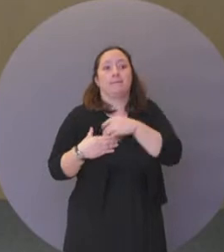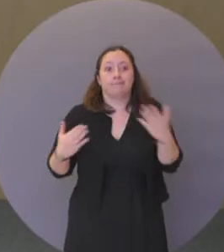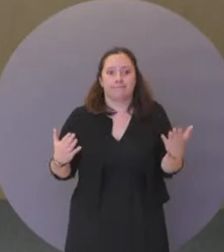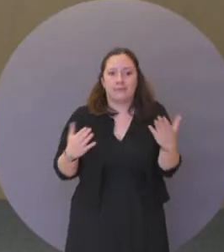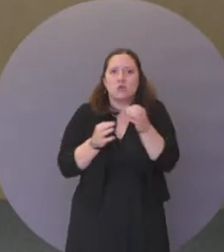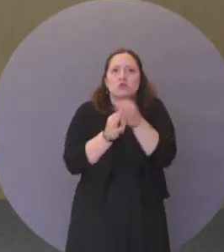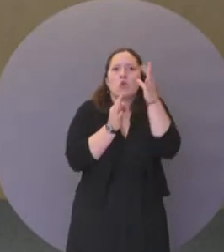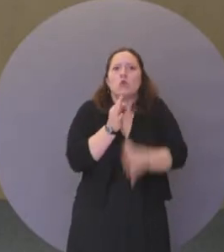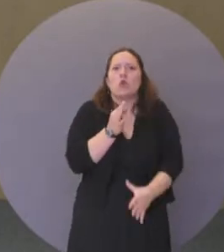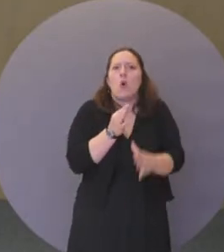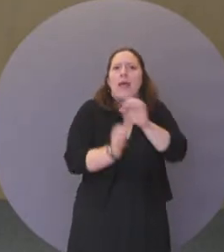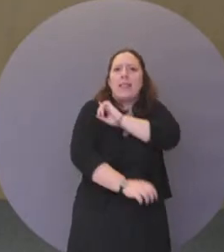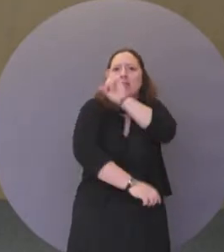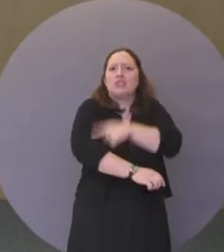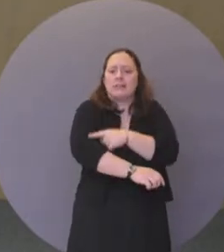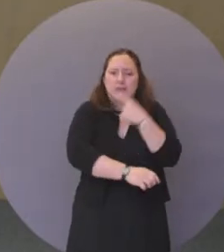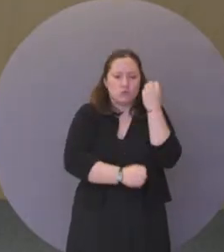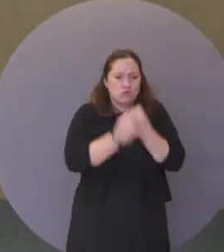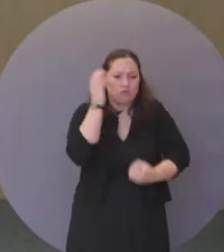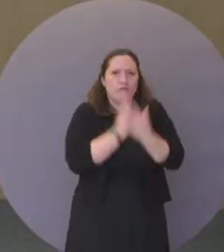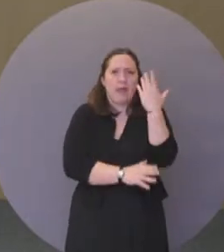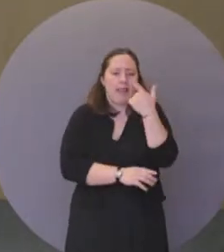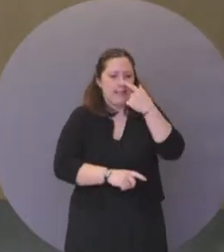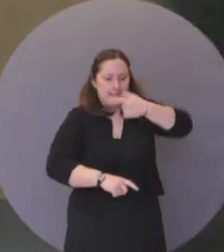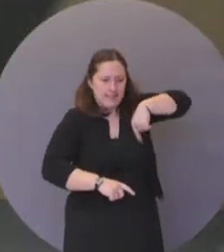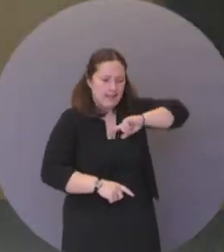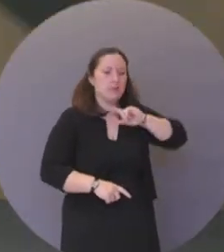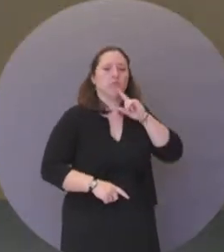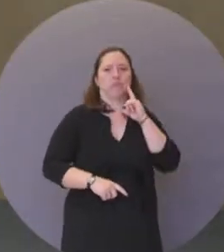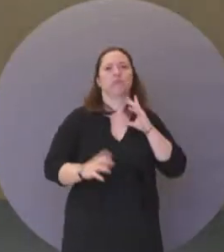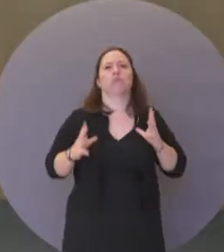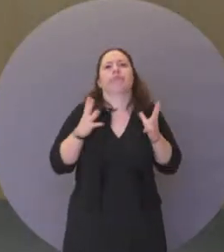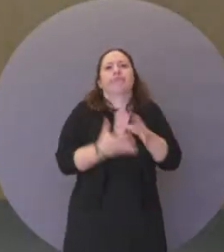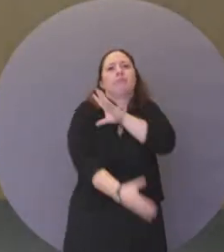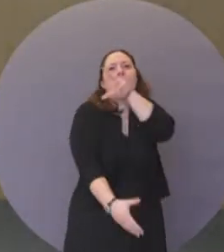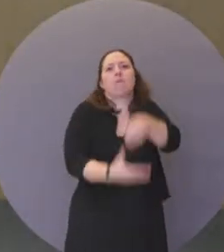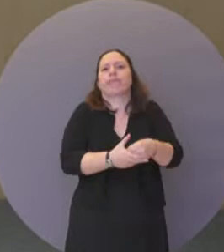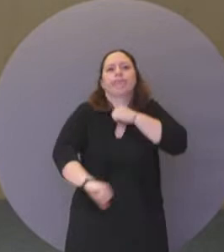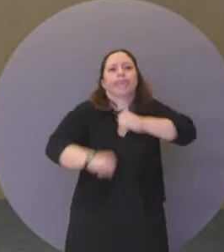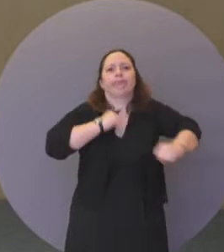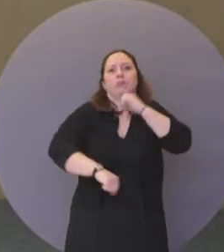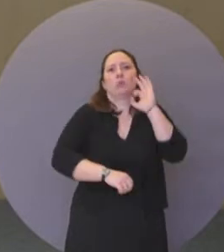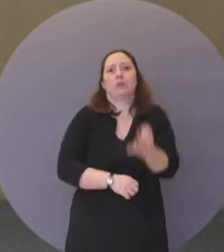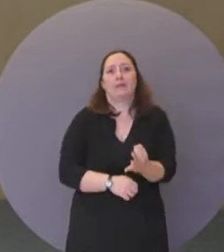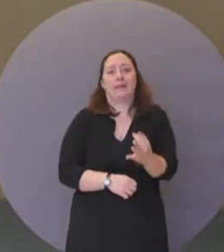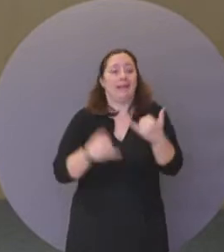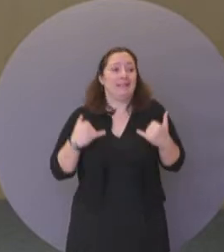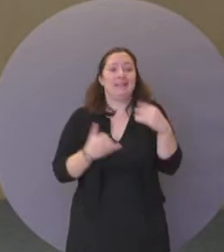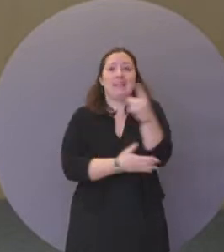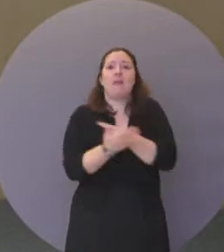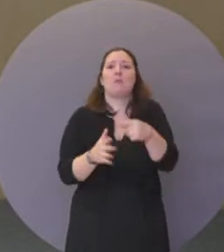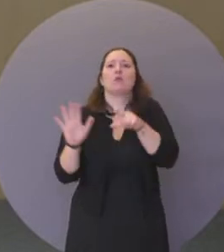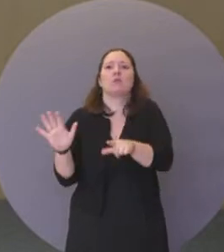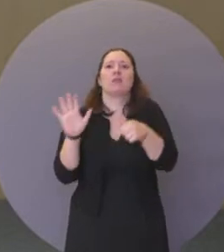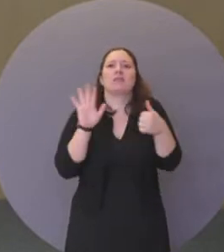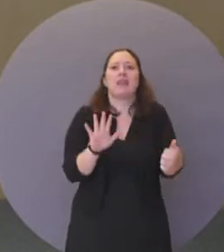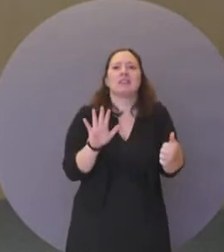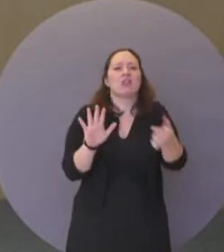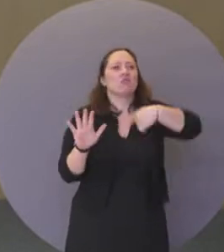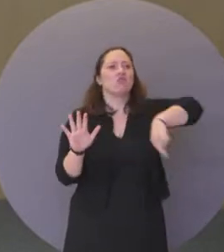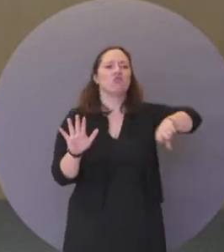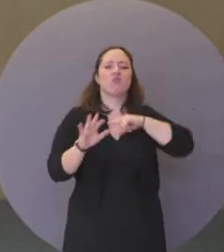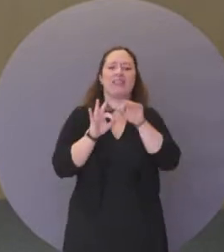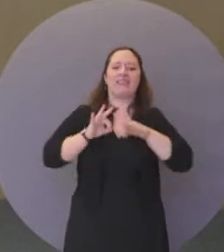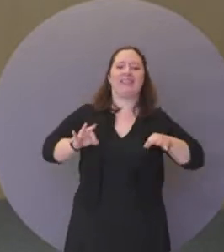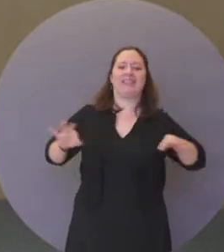étant marqueur identitaire de la Seine-Maritime la Seine-Maritime terre d'énergie ce n'est pas un vœu pieux départements se